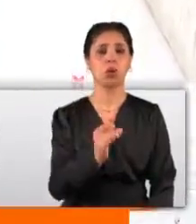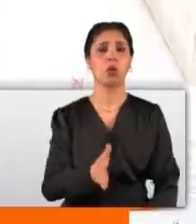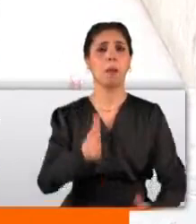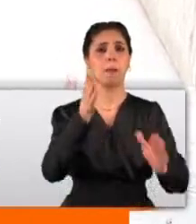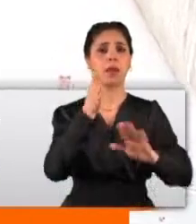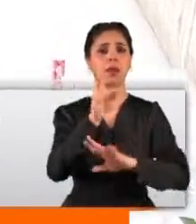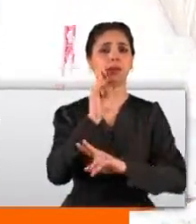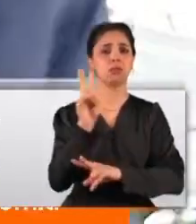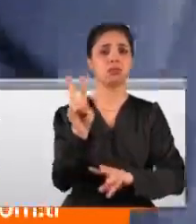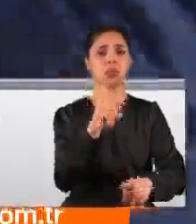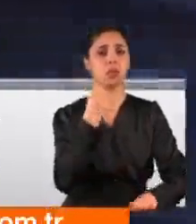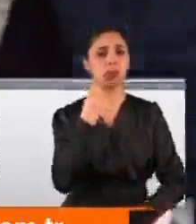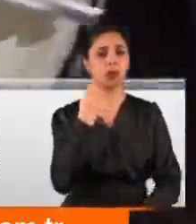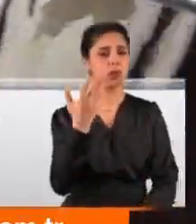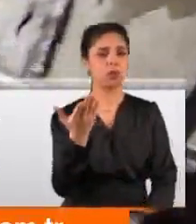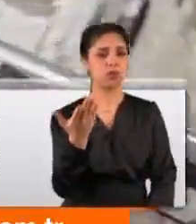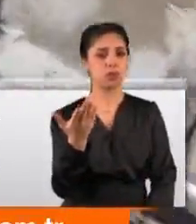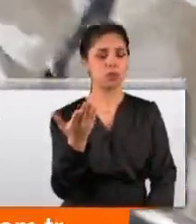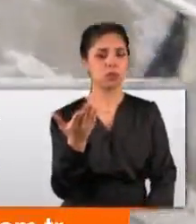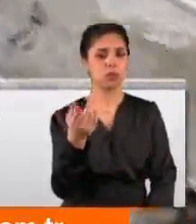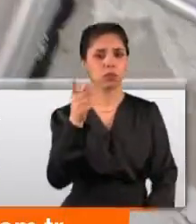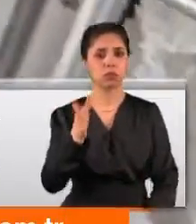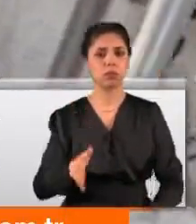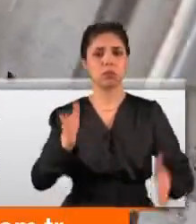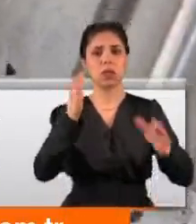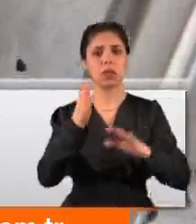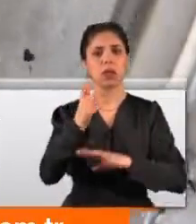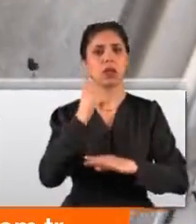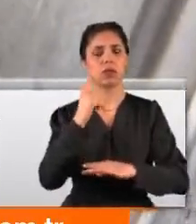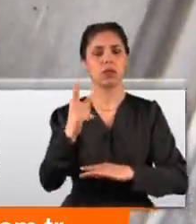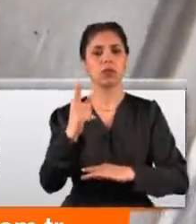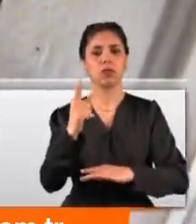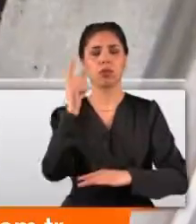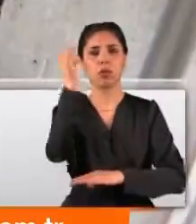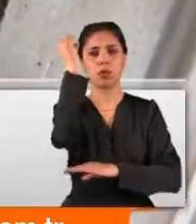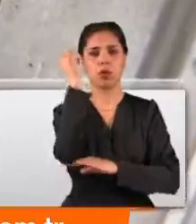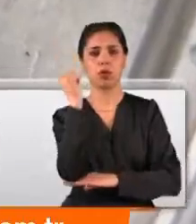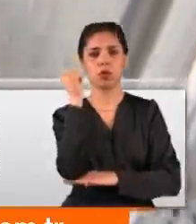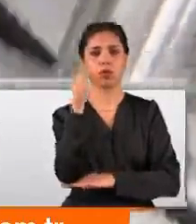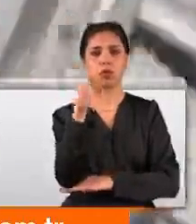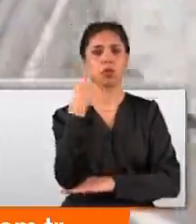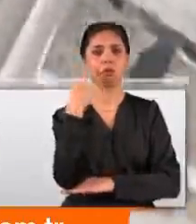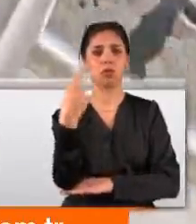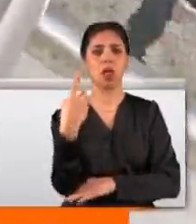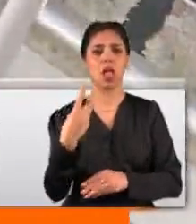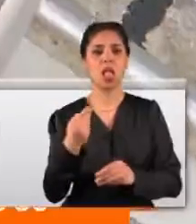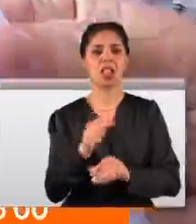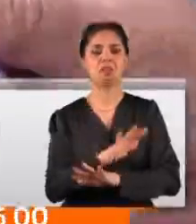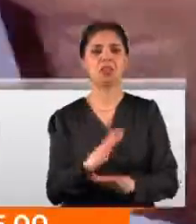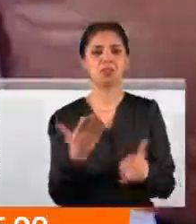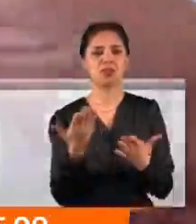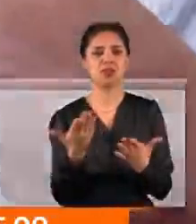girişlerinde başlıyor bile. İşte onlardan bir tanesi bir bloğun girişi ve ana taşıyıcı kolon gördüğünüz gibi tamamen